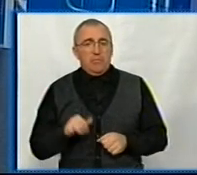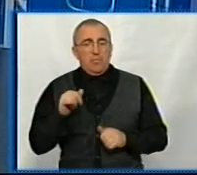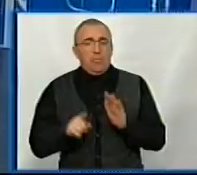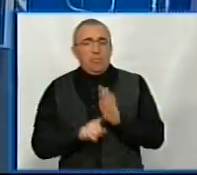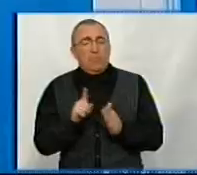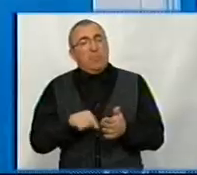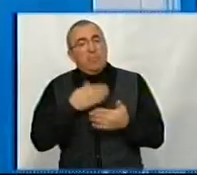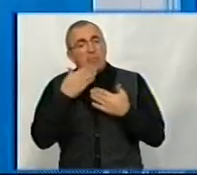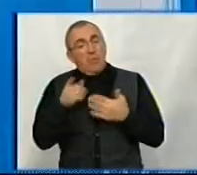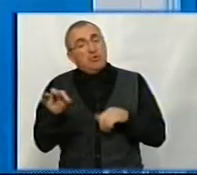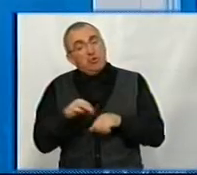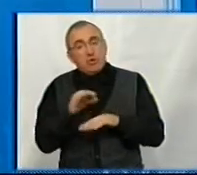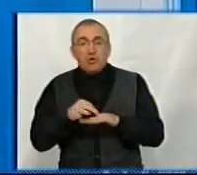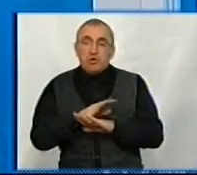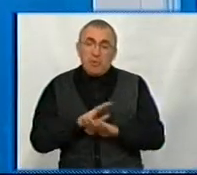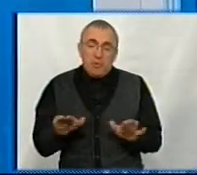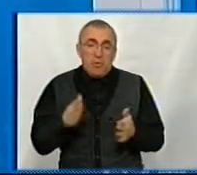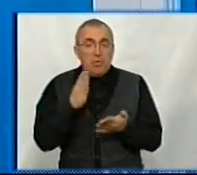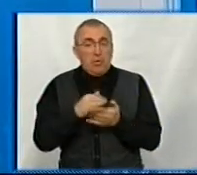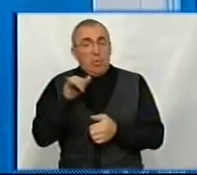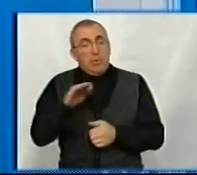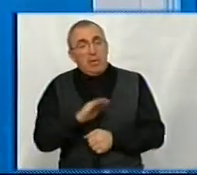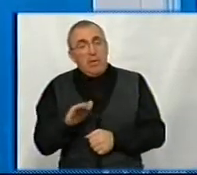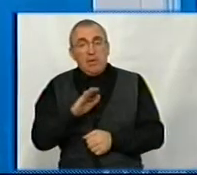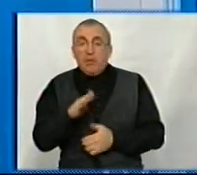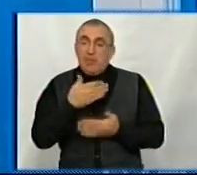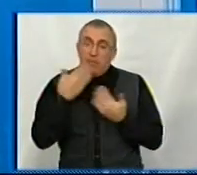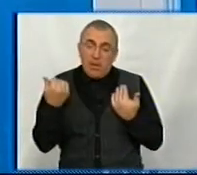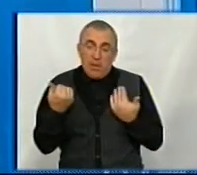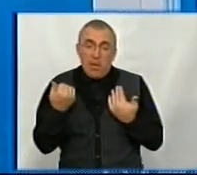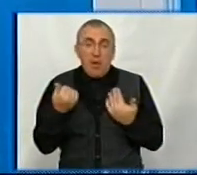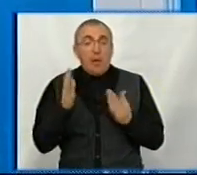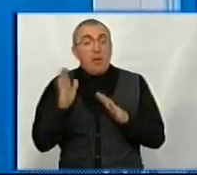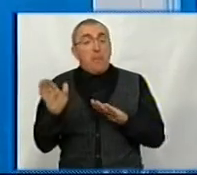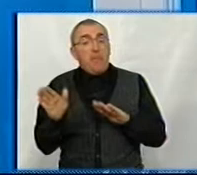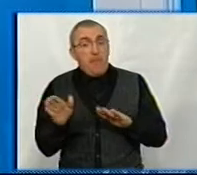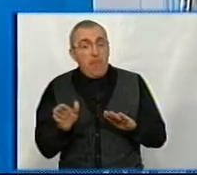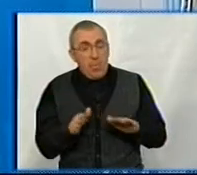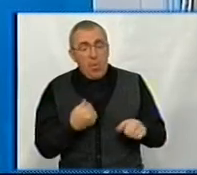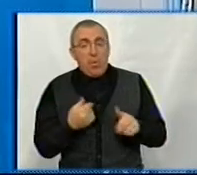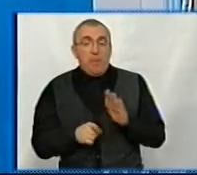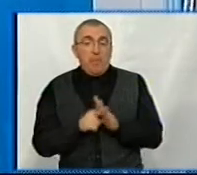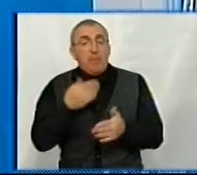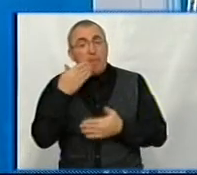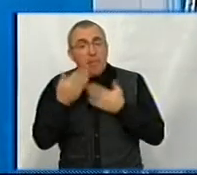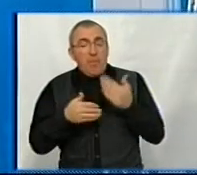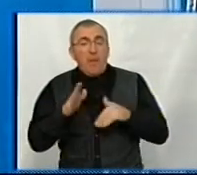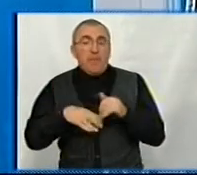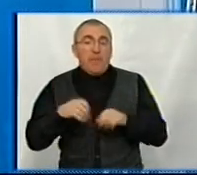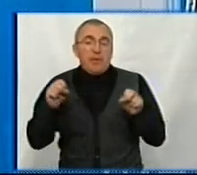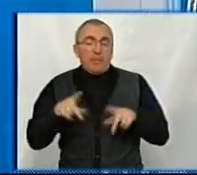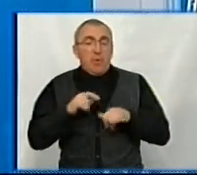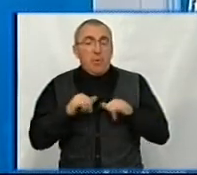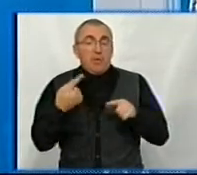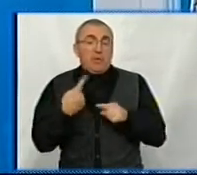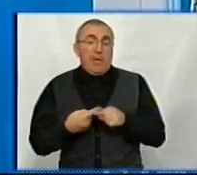спочатку питають, чи заміжня вона, чи не заміжня, чи є в неї діти, чи в неї немає дітей, а тільки потім вже питають про професійний розвиток.